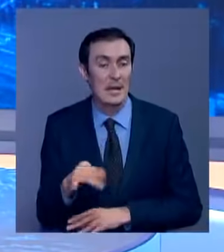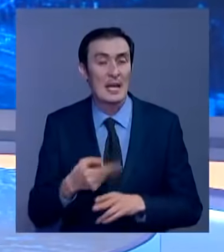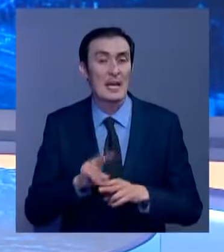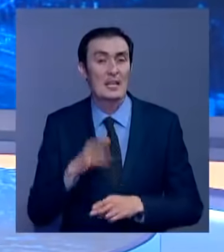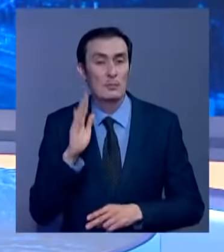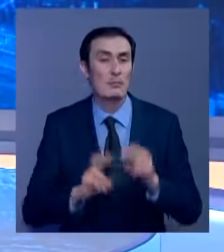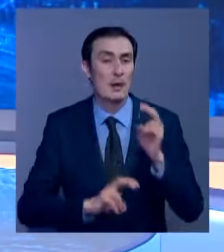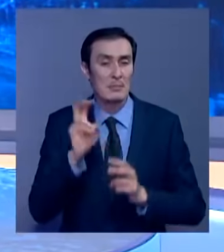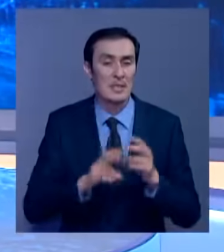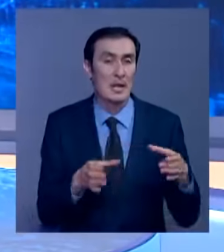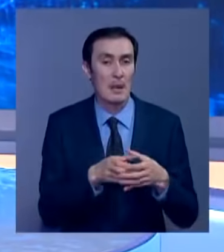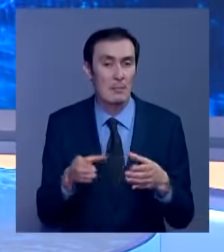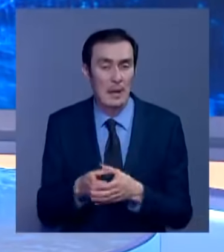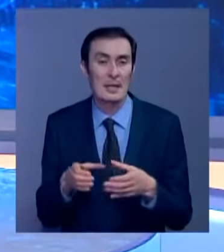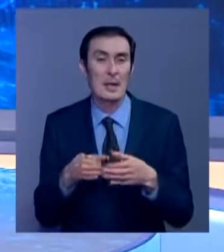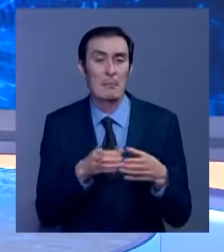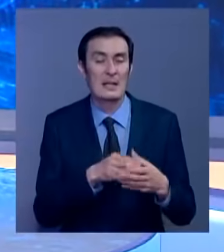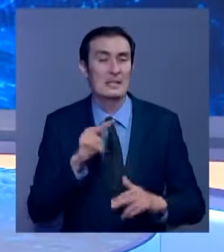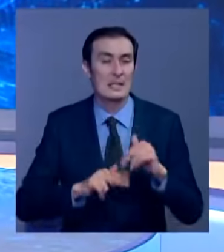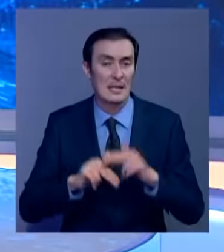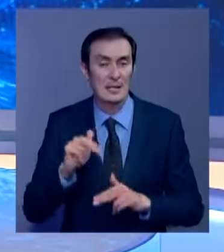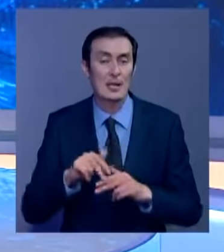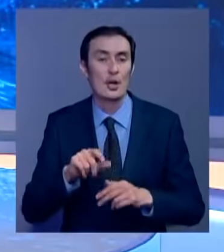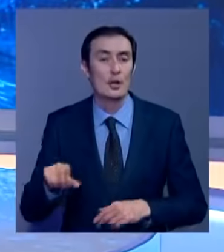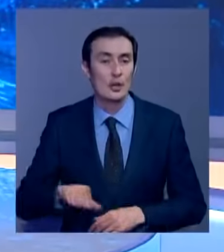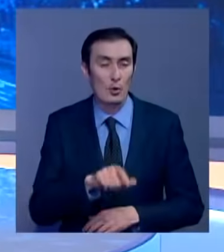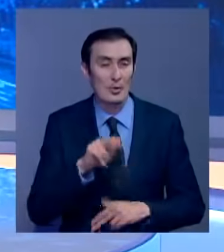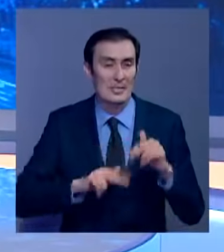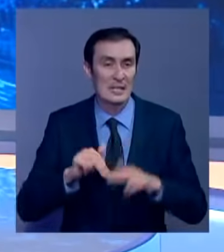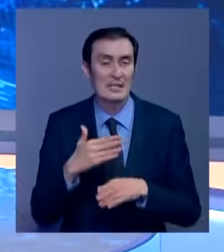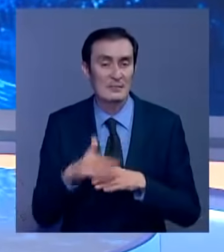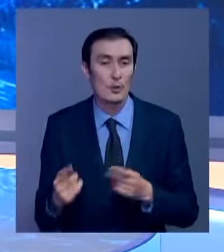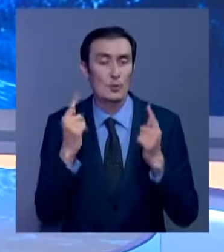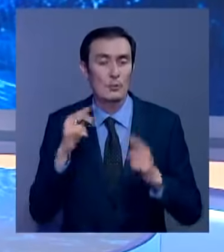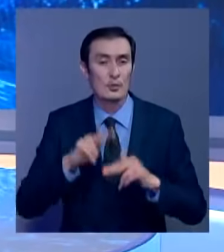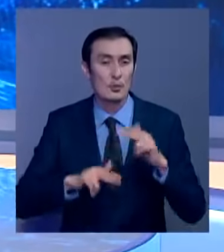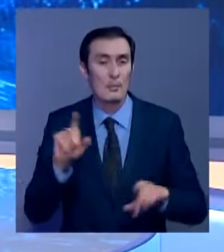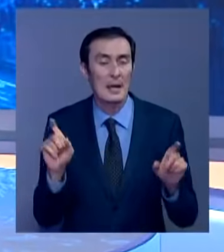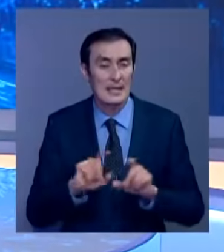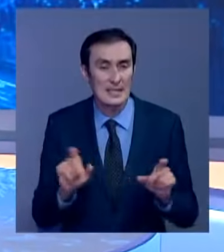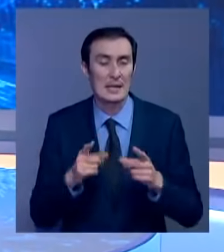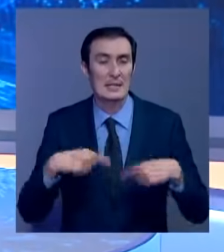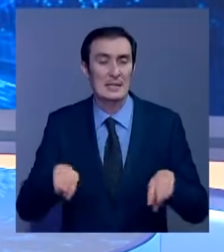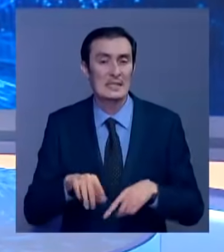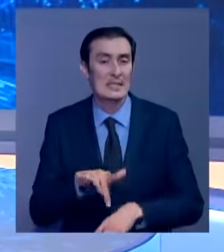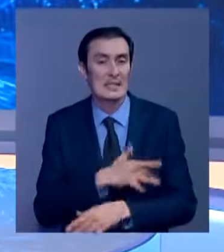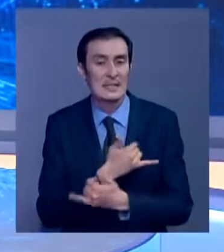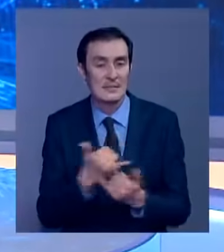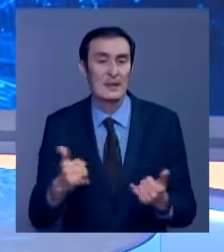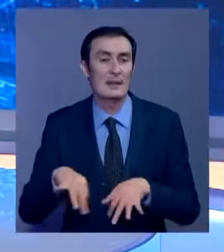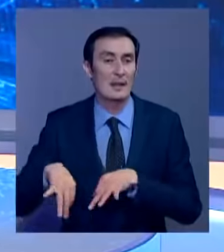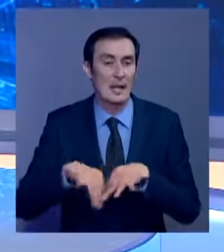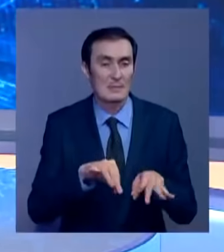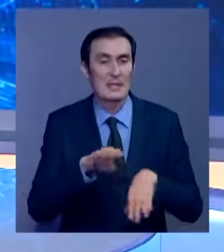Это будут промышленные предприятия, компании строительной и дорожно-строительной сфер, крупные строймагазины, организации в сферах